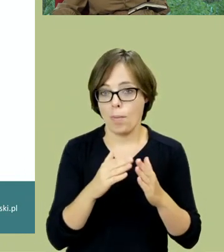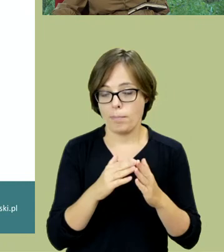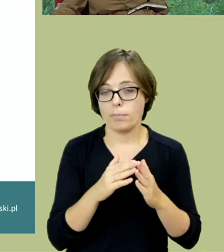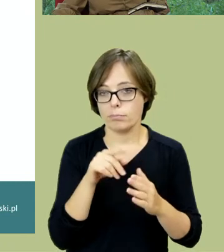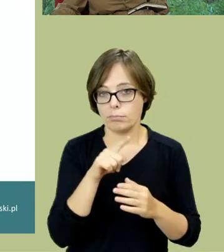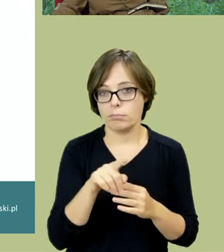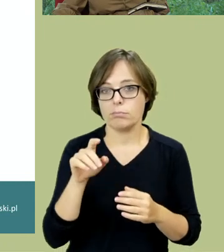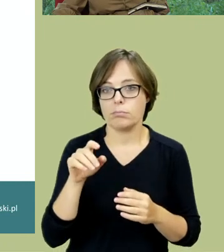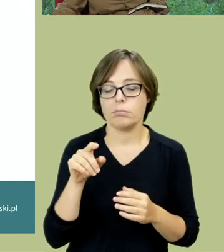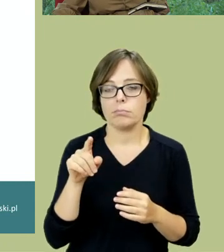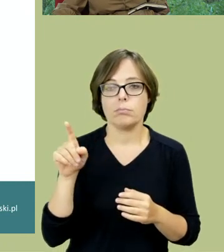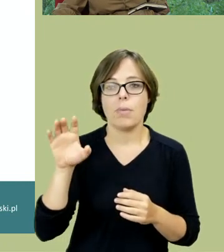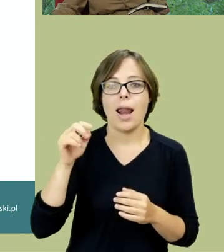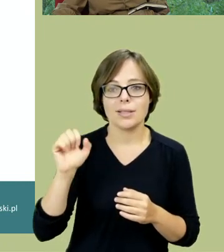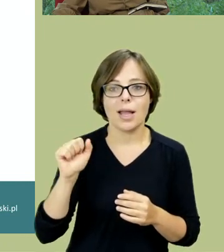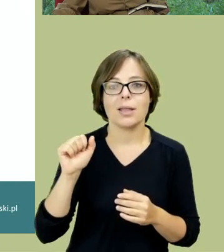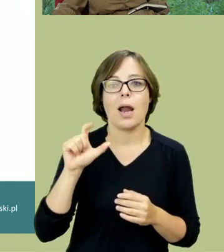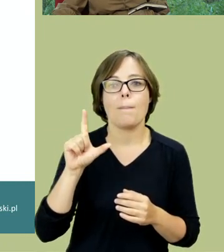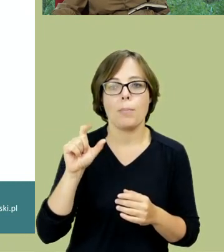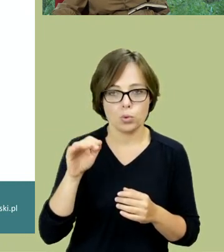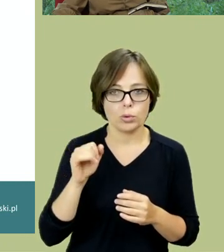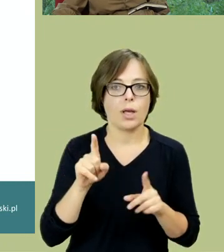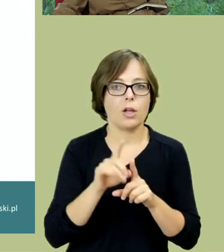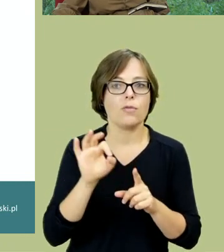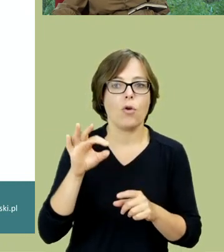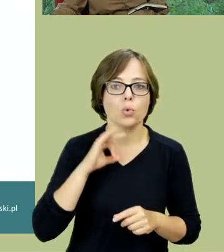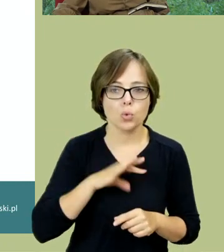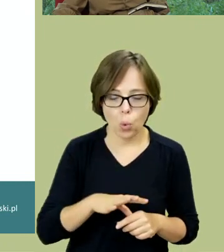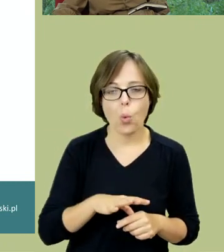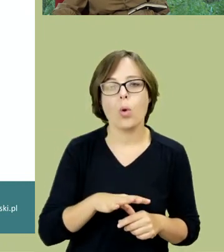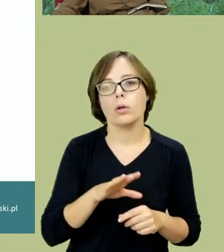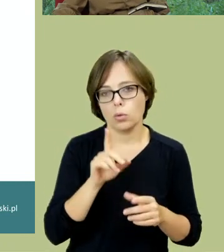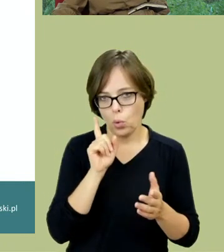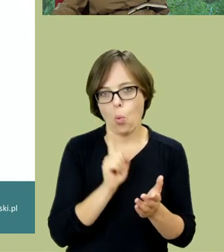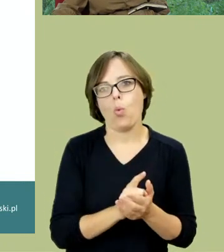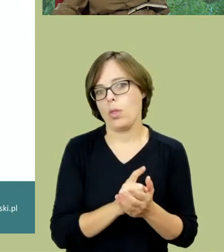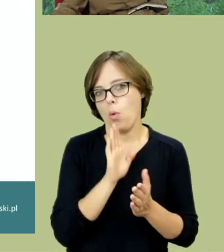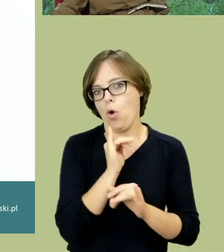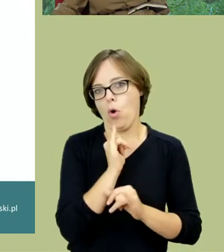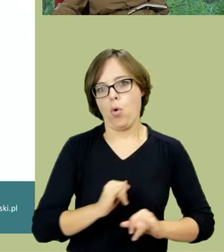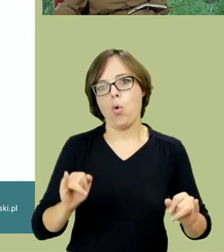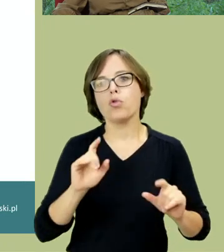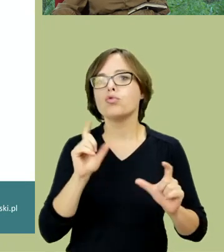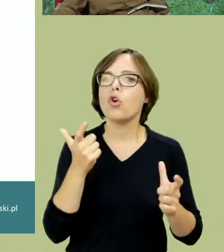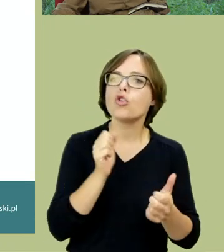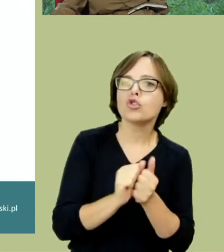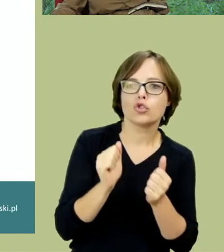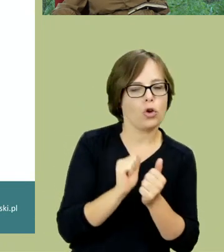Piłsudskiej, jej córek, przetrwał właściwie bez żadnych strat. Szczęśliwie